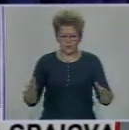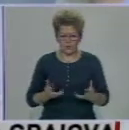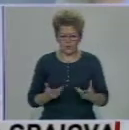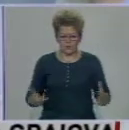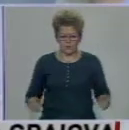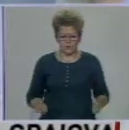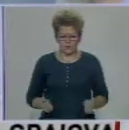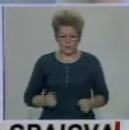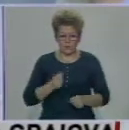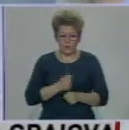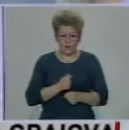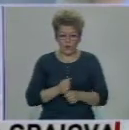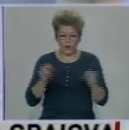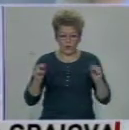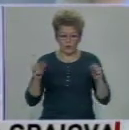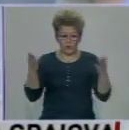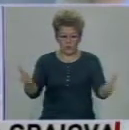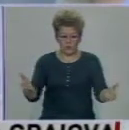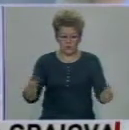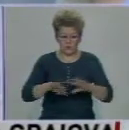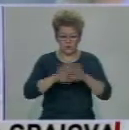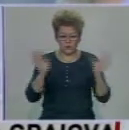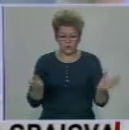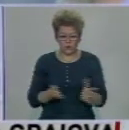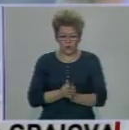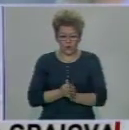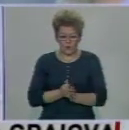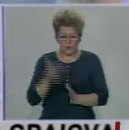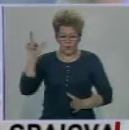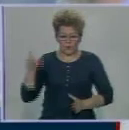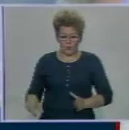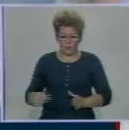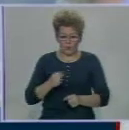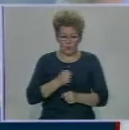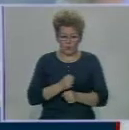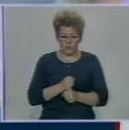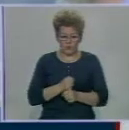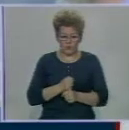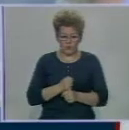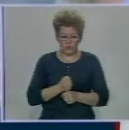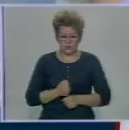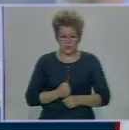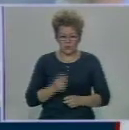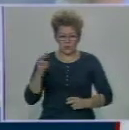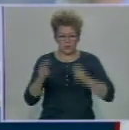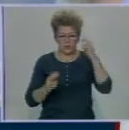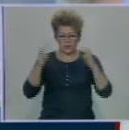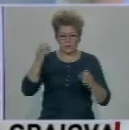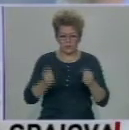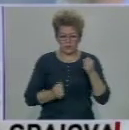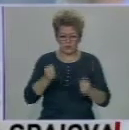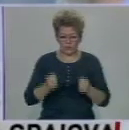Prin munca dumneavoastră și a tuturor celor care lucrează în acest domeniu, industria auto din România a ajuns